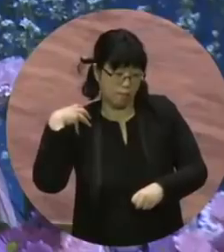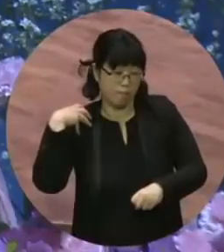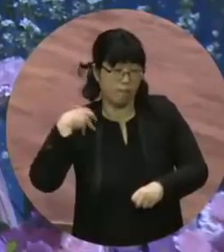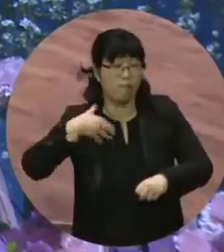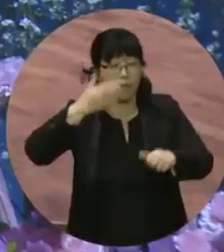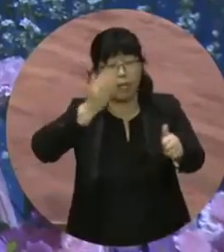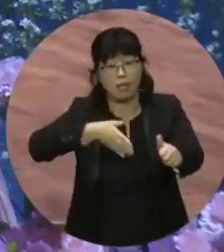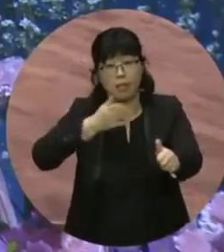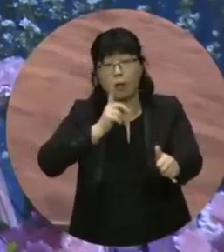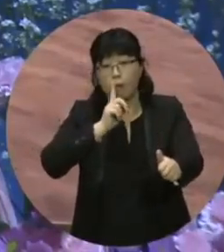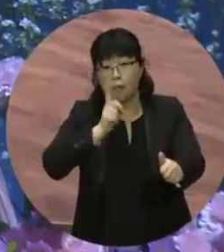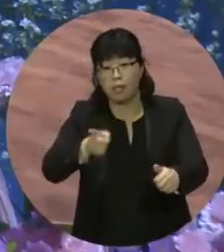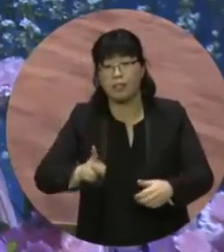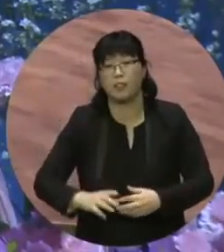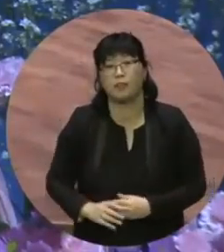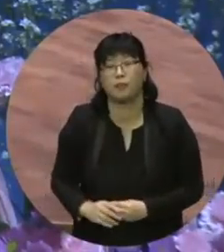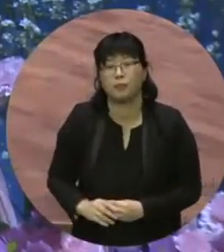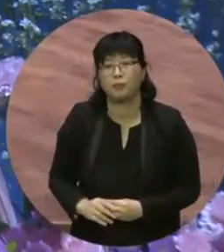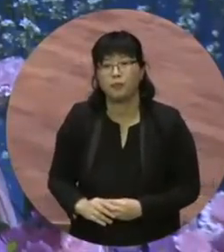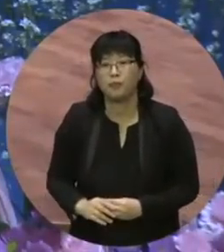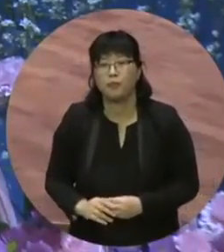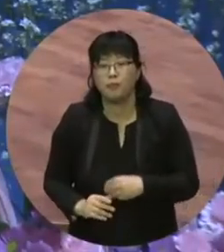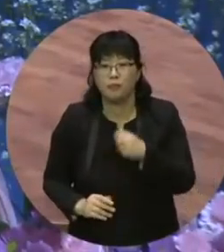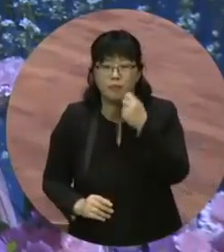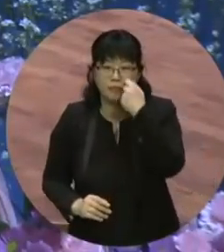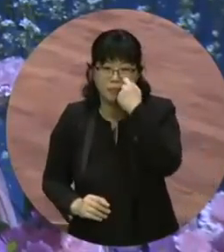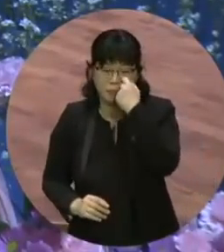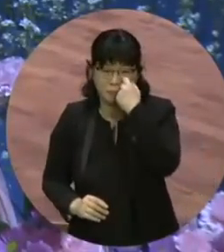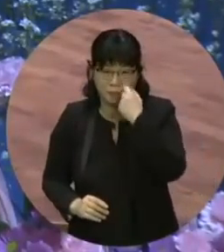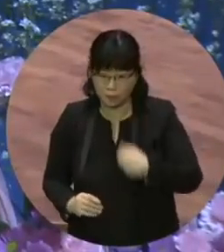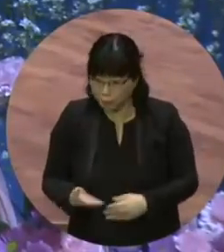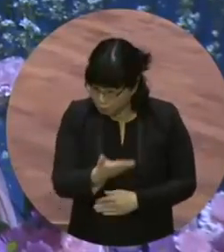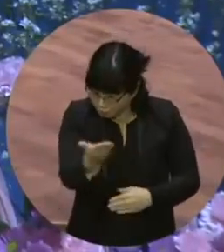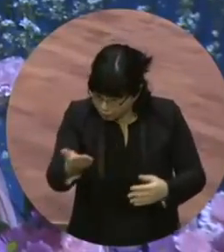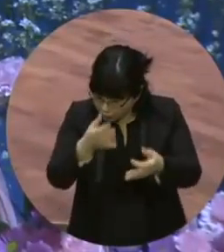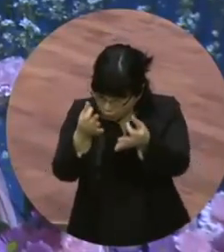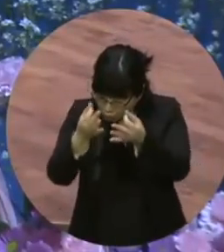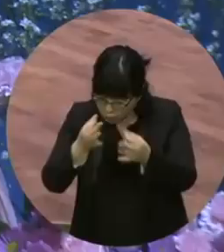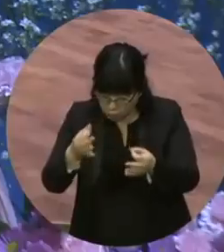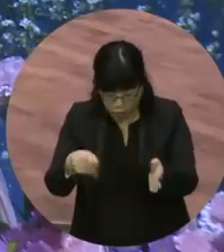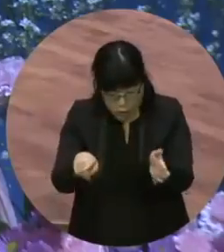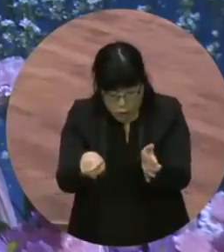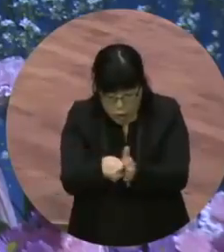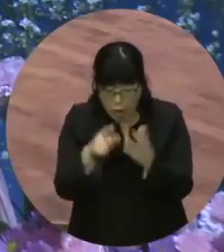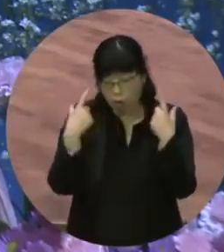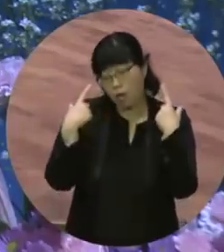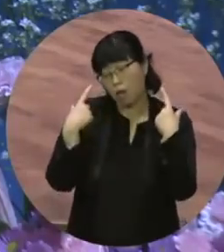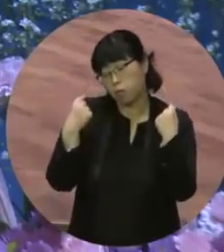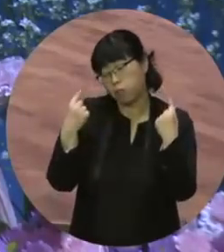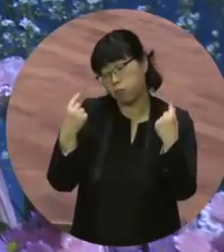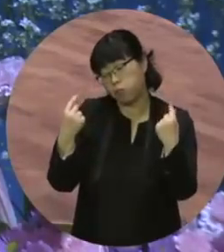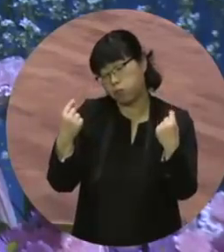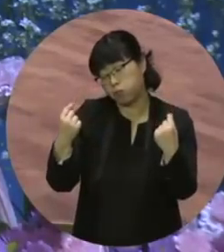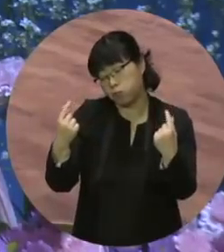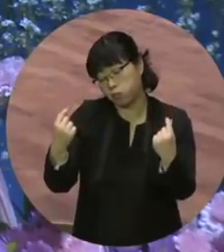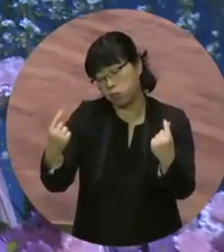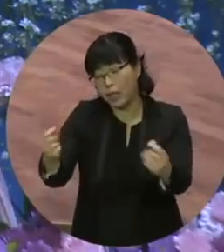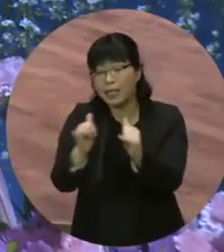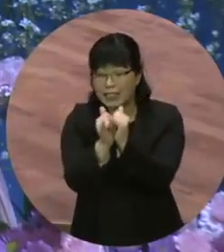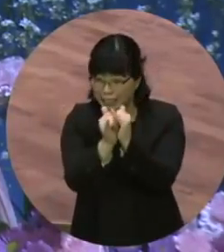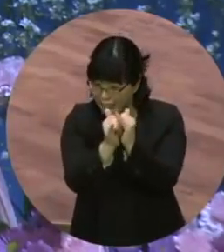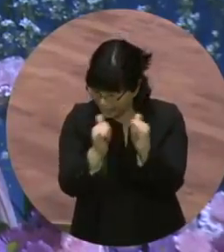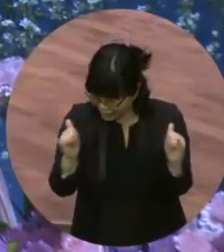지금 여러분이죠. 주로 신앙이 안 자라는 분들을 보면요. 아브라함처럼 자기